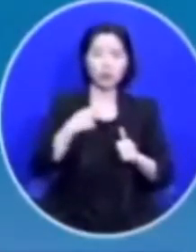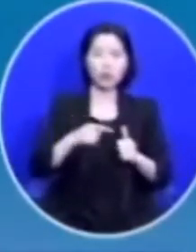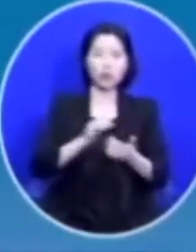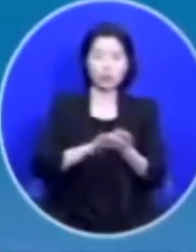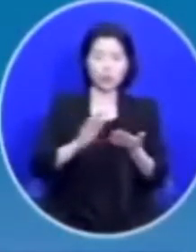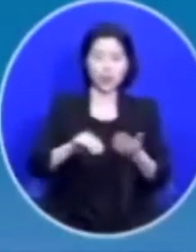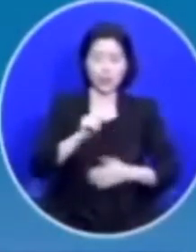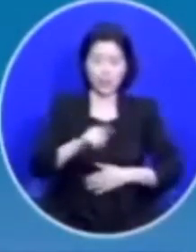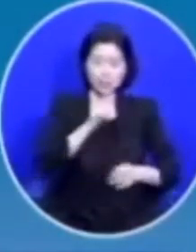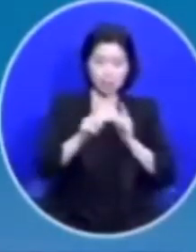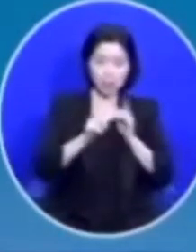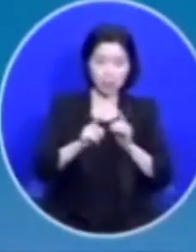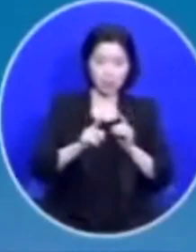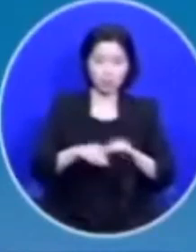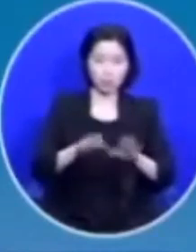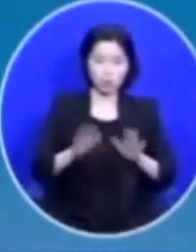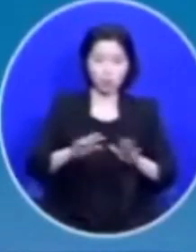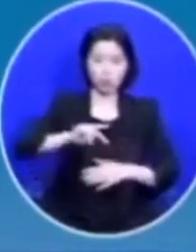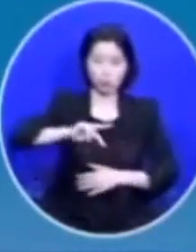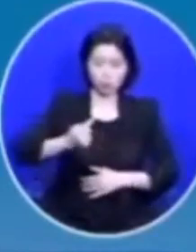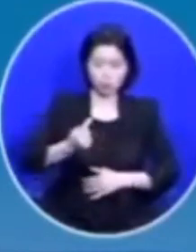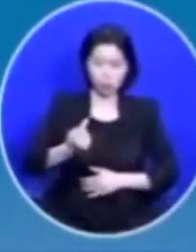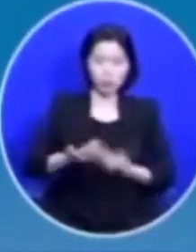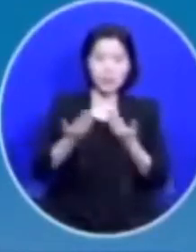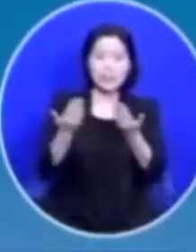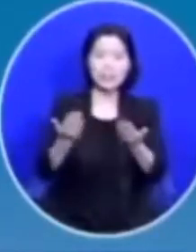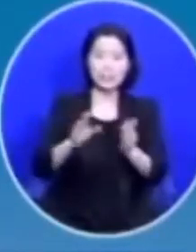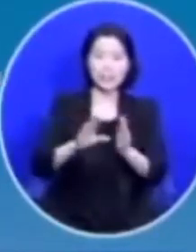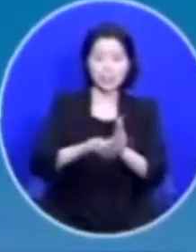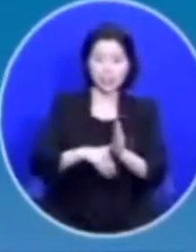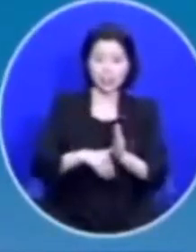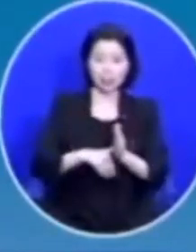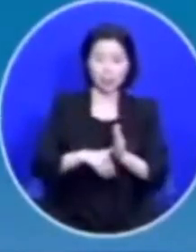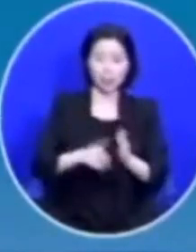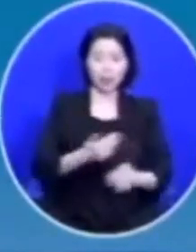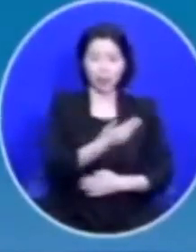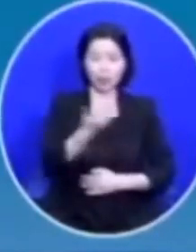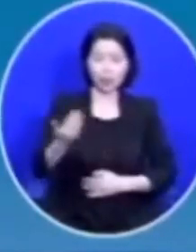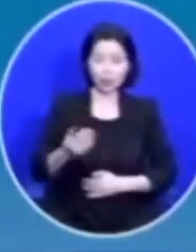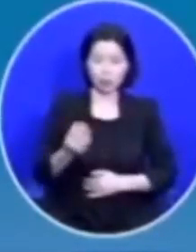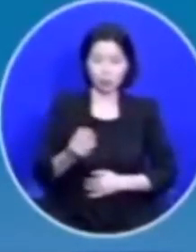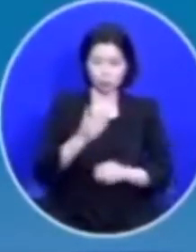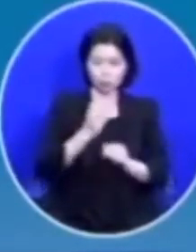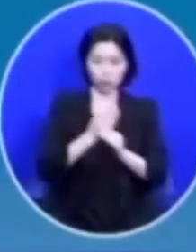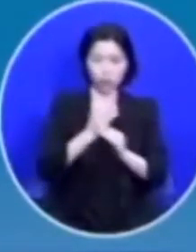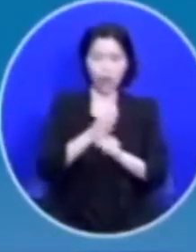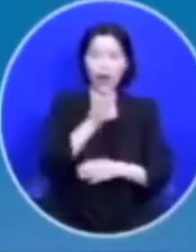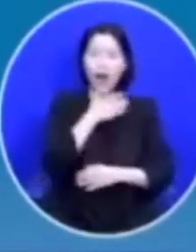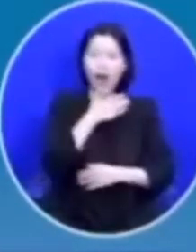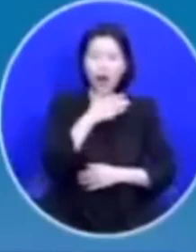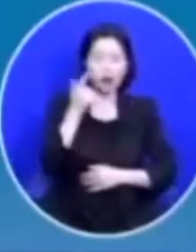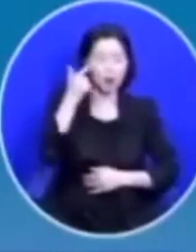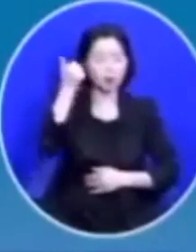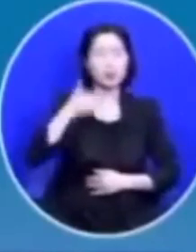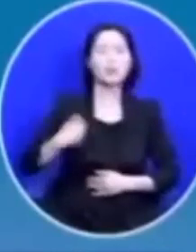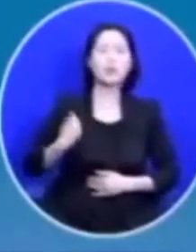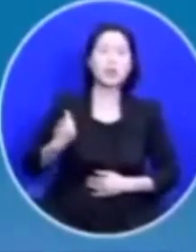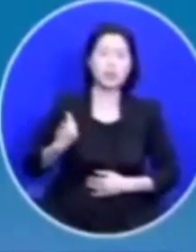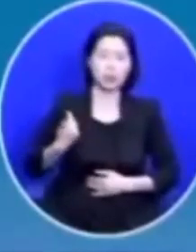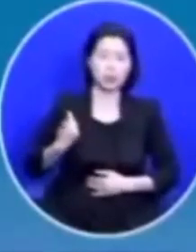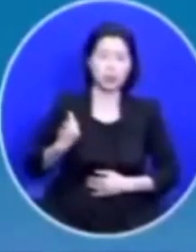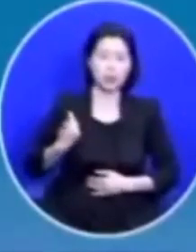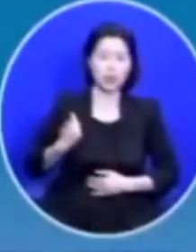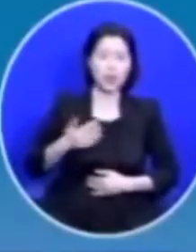말씀을 제가 오늘 또 드릴 때에 성도들 중에 아 목사님 몰랐어요